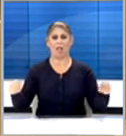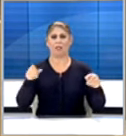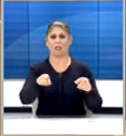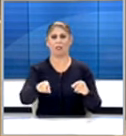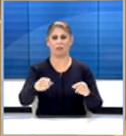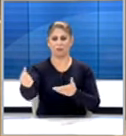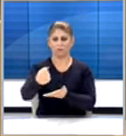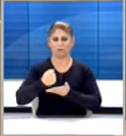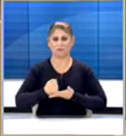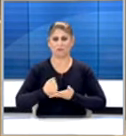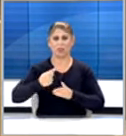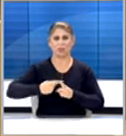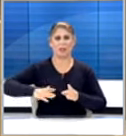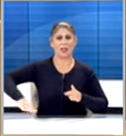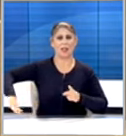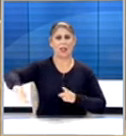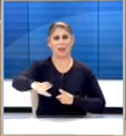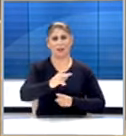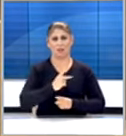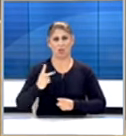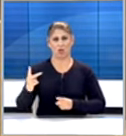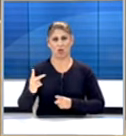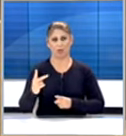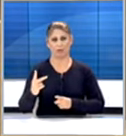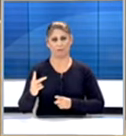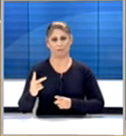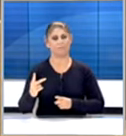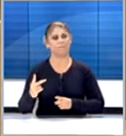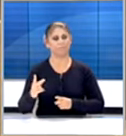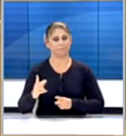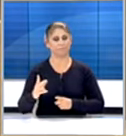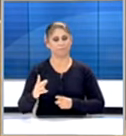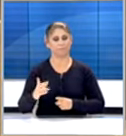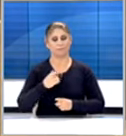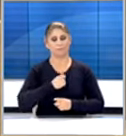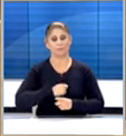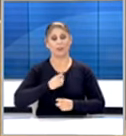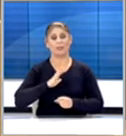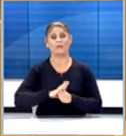ελληνική κοινωνία. Και δεν φτάνουν όλα αυτά.